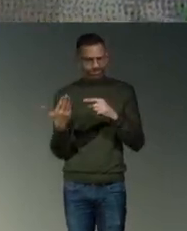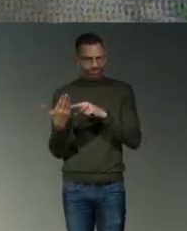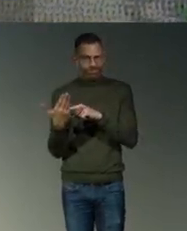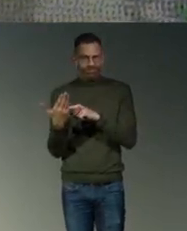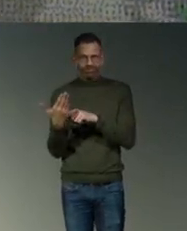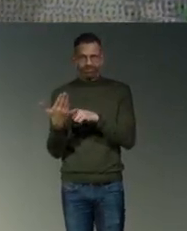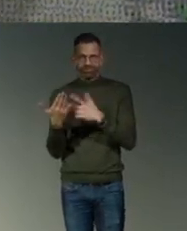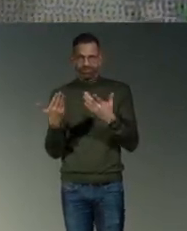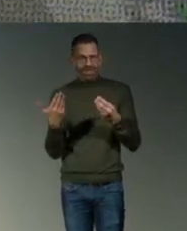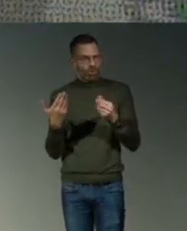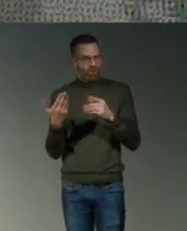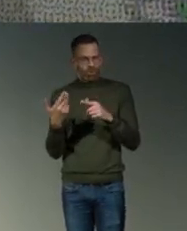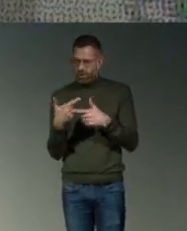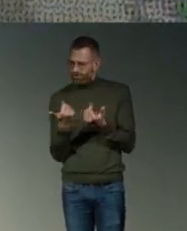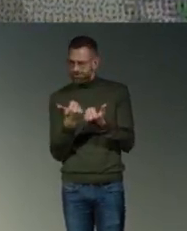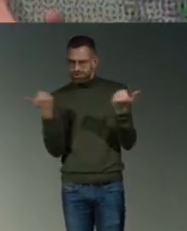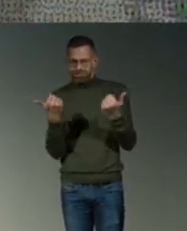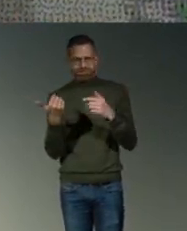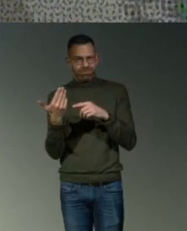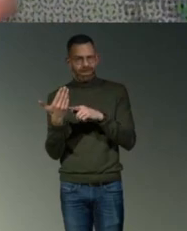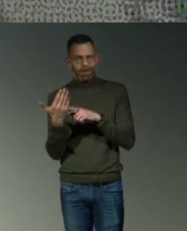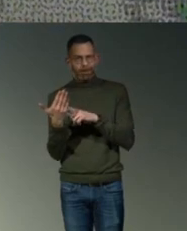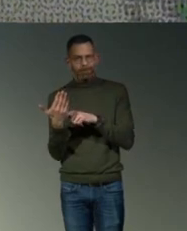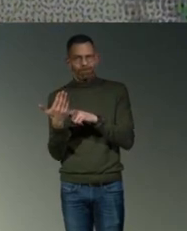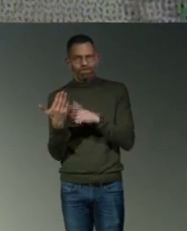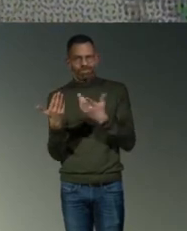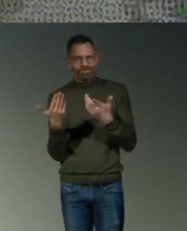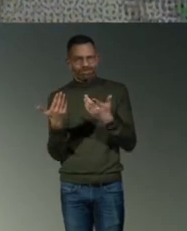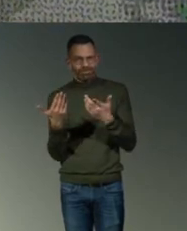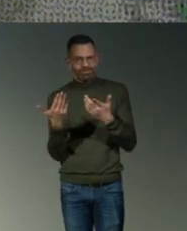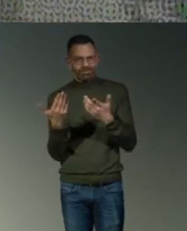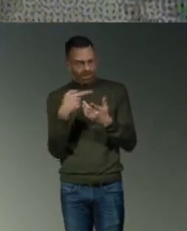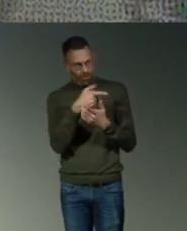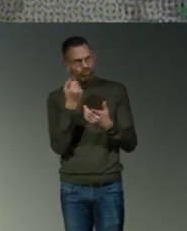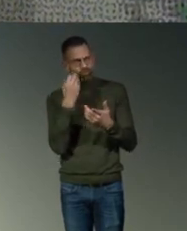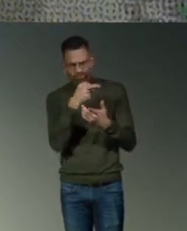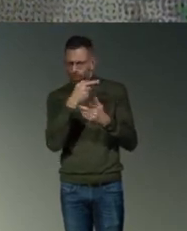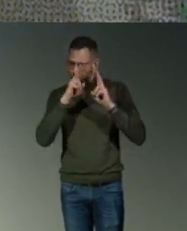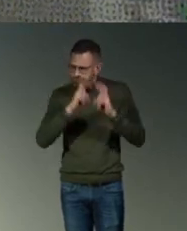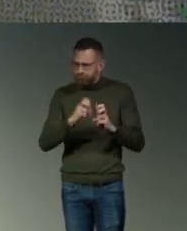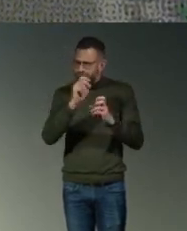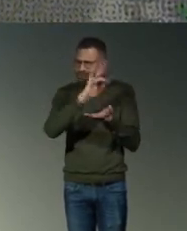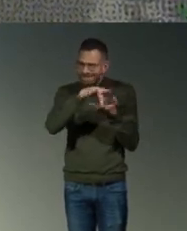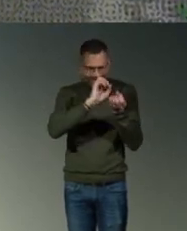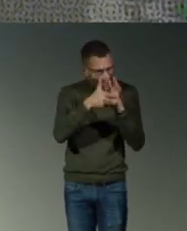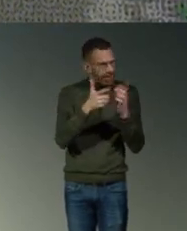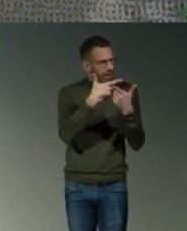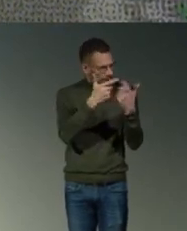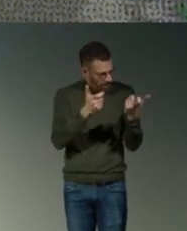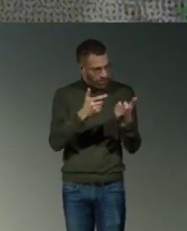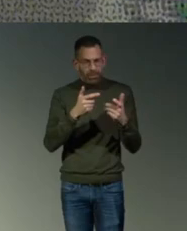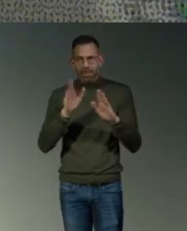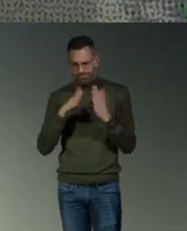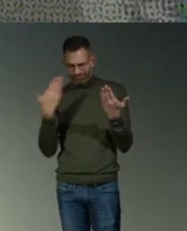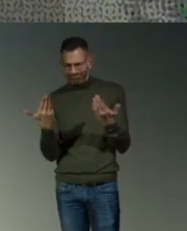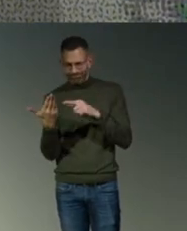les outils un petit peu éthérés du savoir, un peu, beaucoup d'enquêtes numériques d'ailleurs dans ce que vous proposez, une